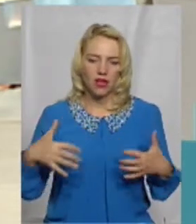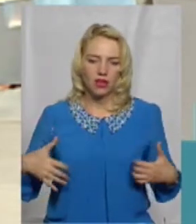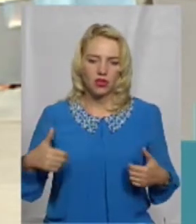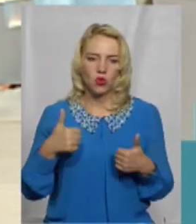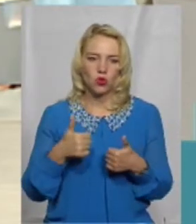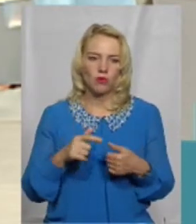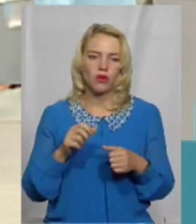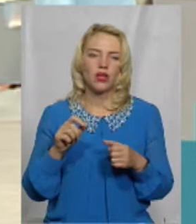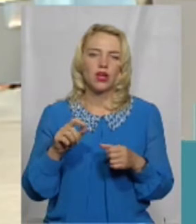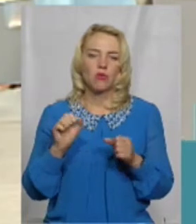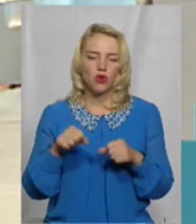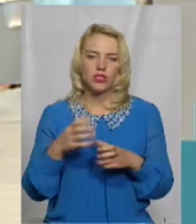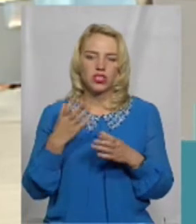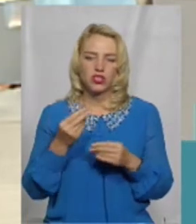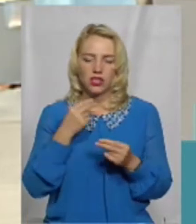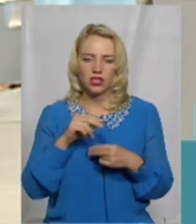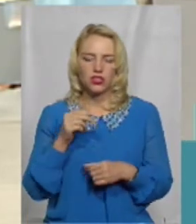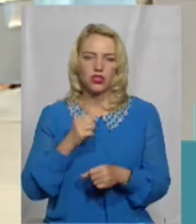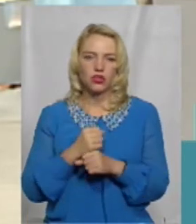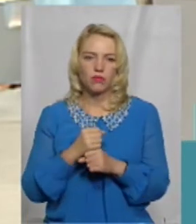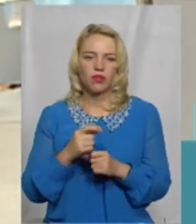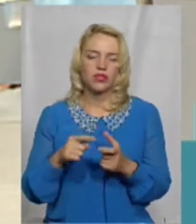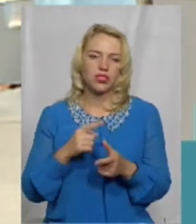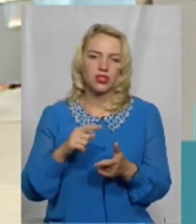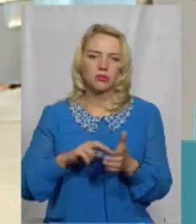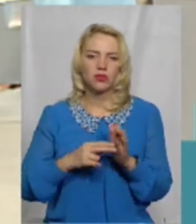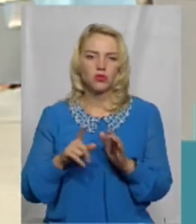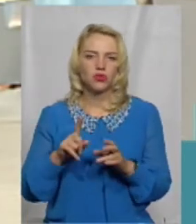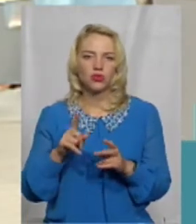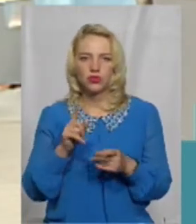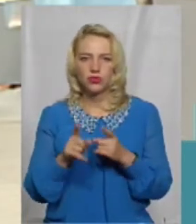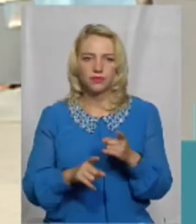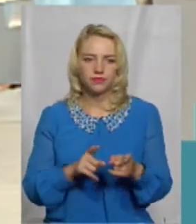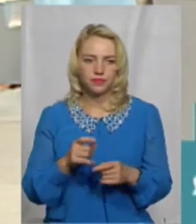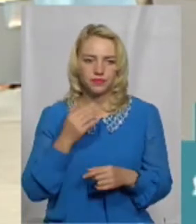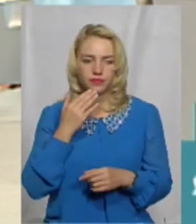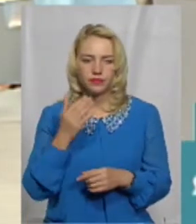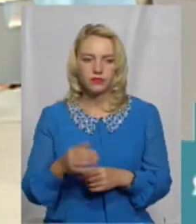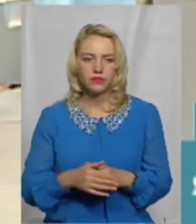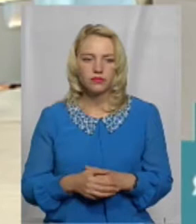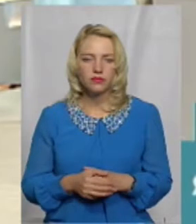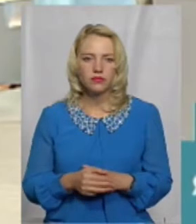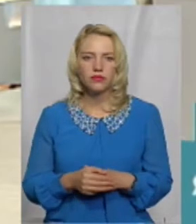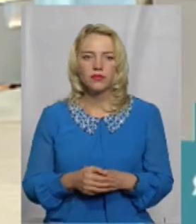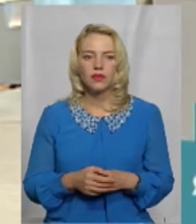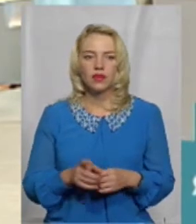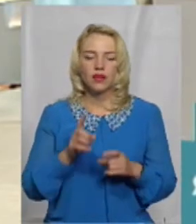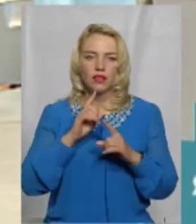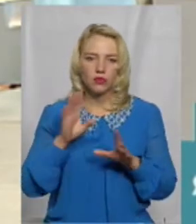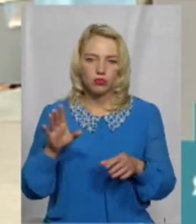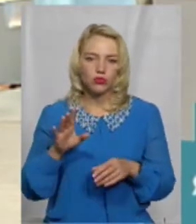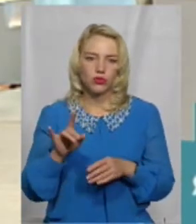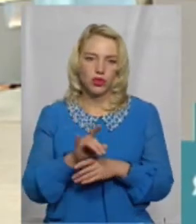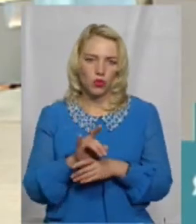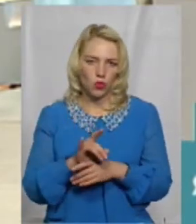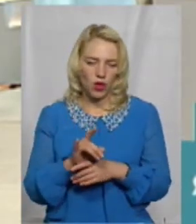кращим. Чи плануєте це робити, на що б хотіли би звернути особливу увагу? Так, не буду